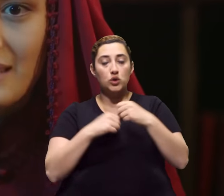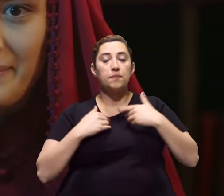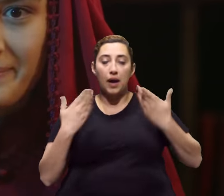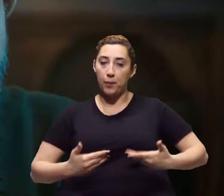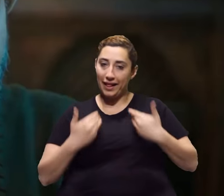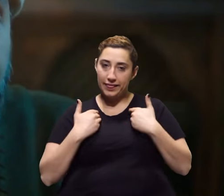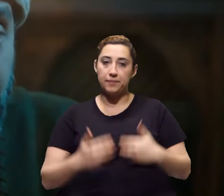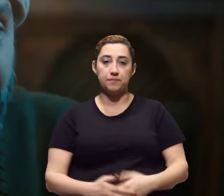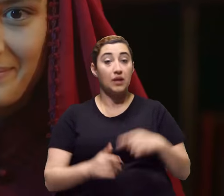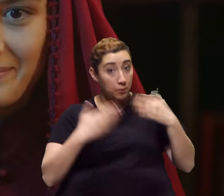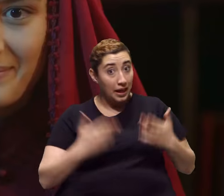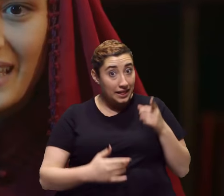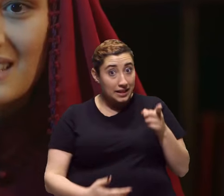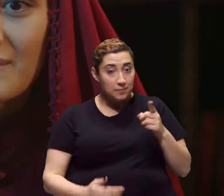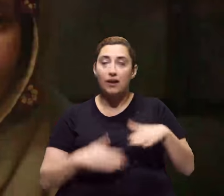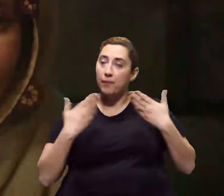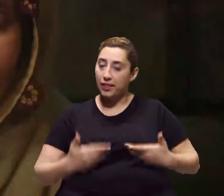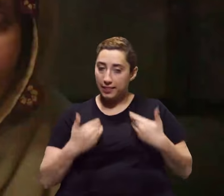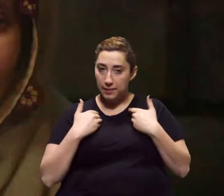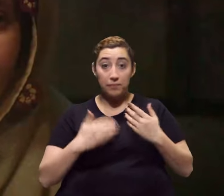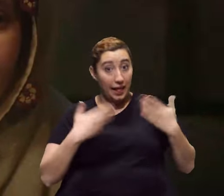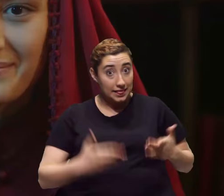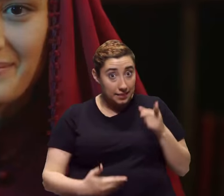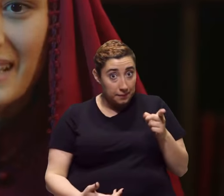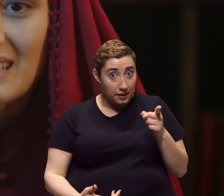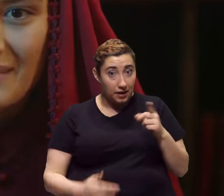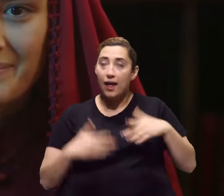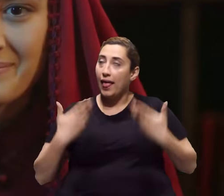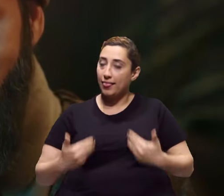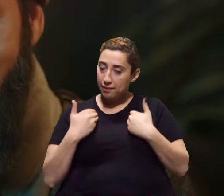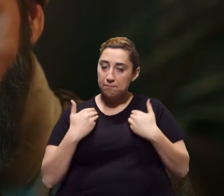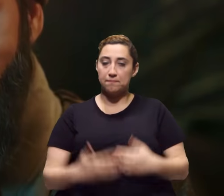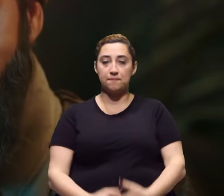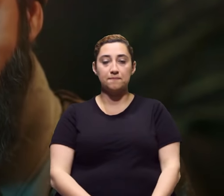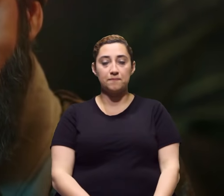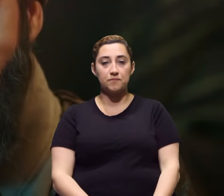kocalığa kabul ettim. Ettin mi? Ettim. Ettin mi? Ettim.